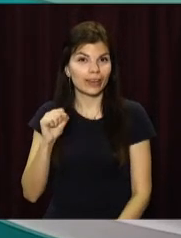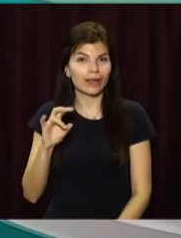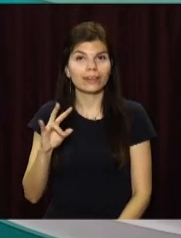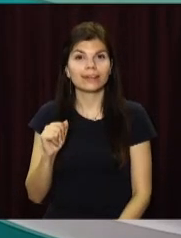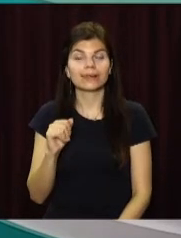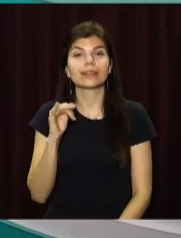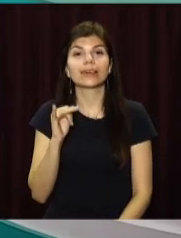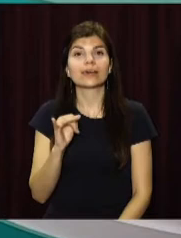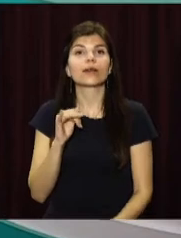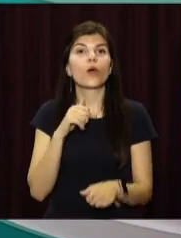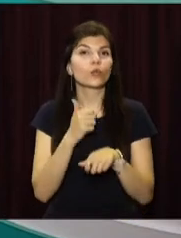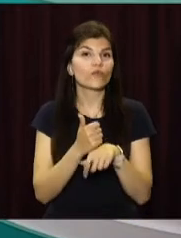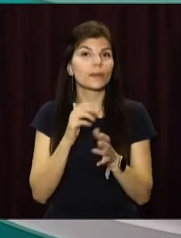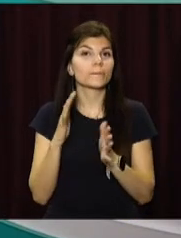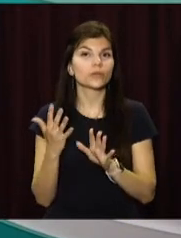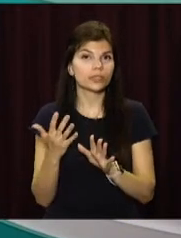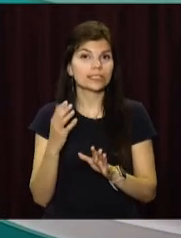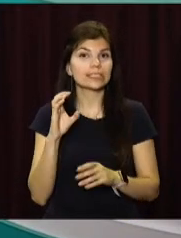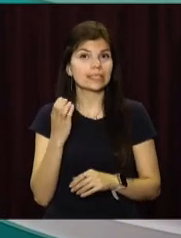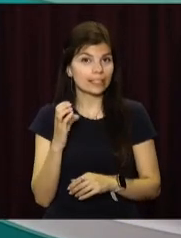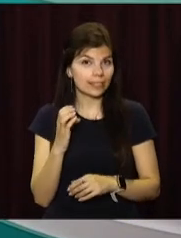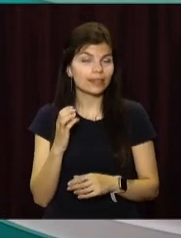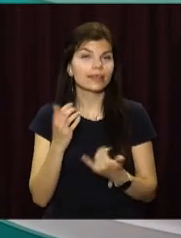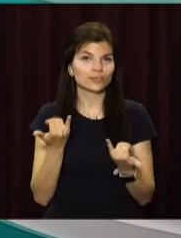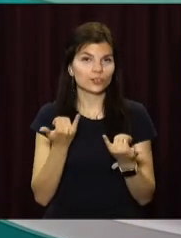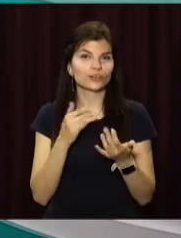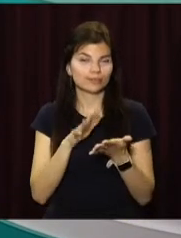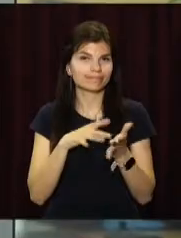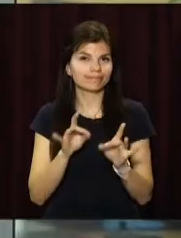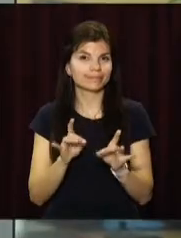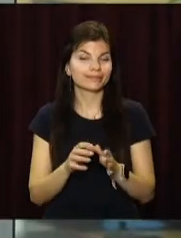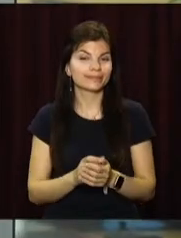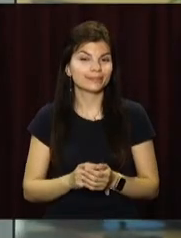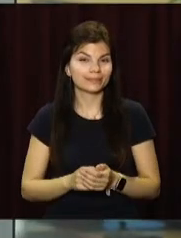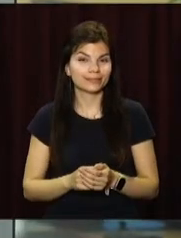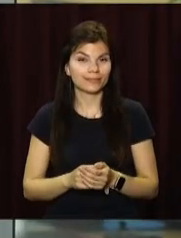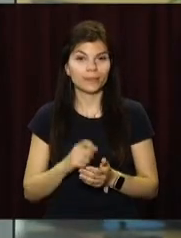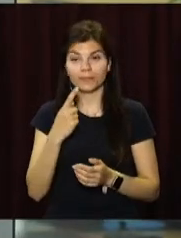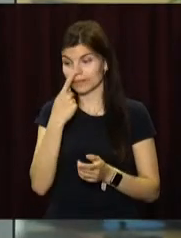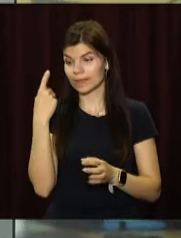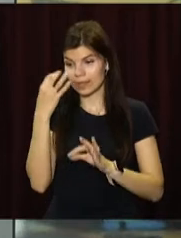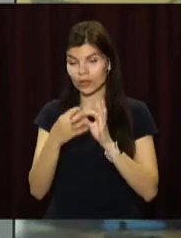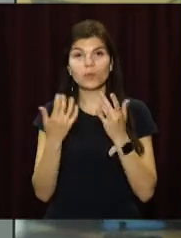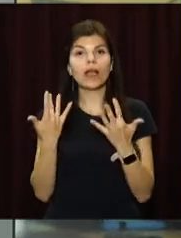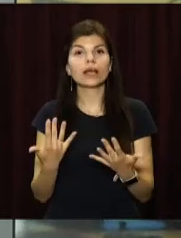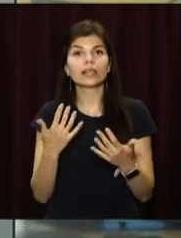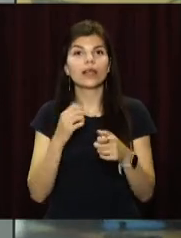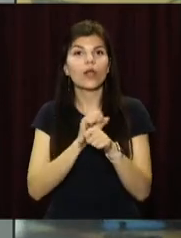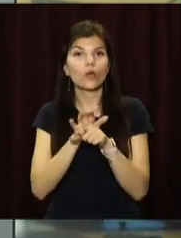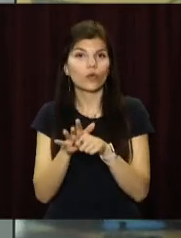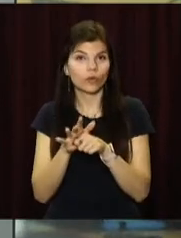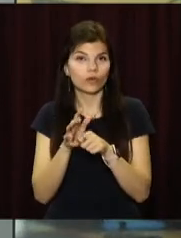Юліана Пуговкіна. І про головні події середи дивіться просто зараз. За минулу добу кількість нових